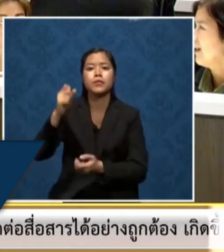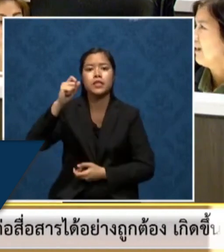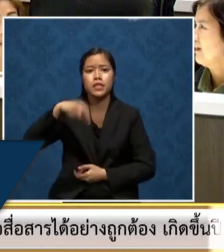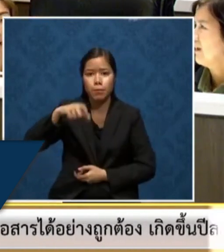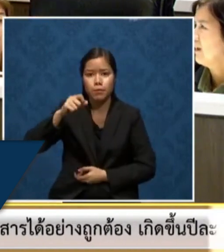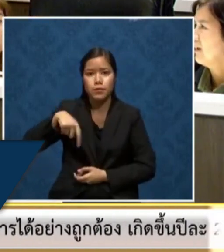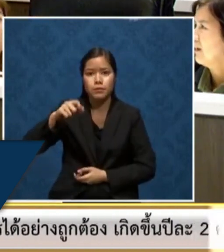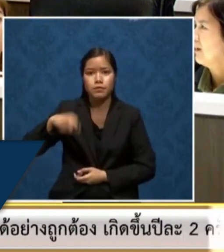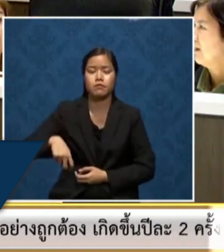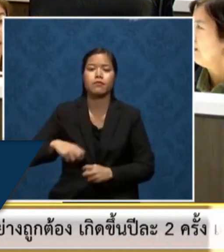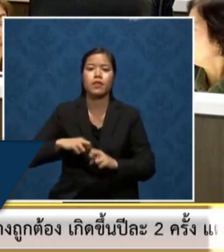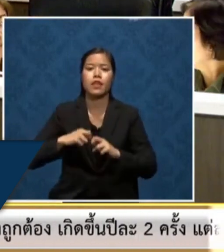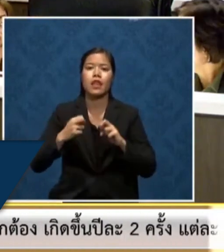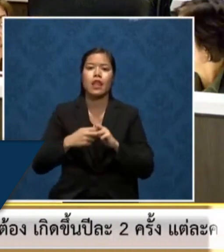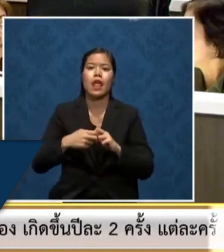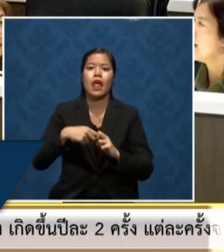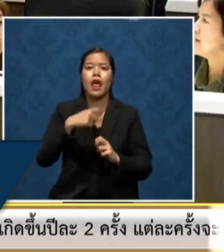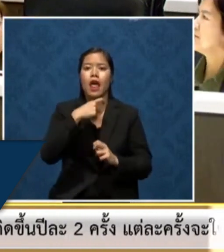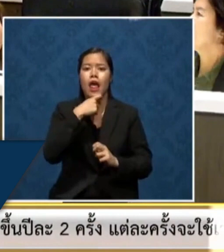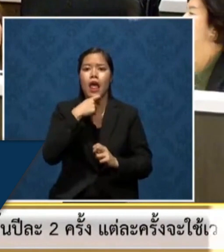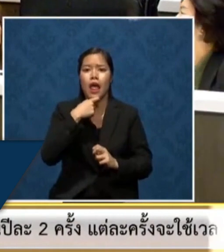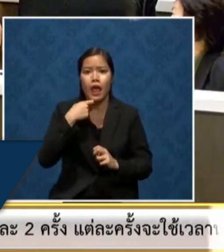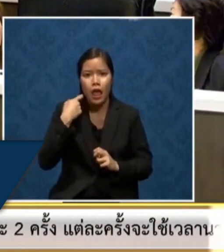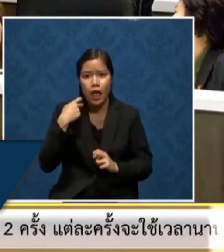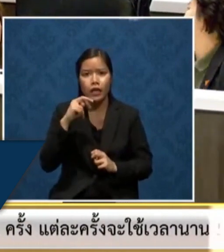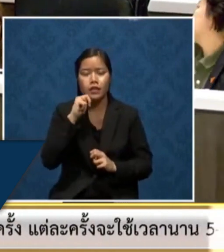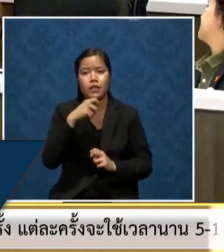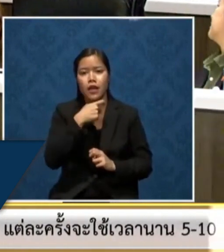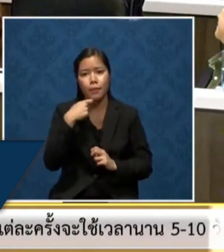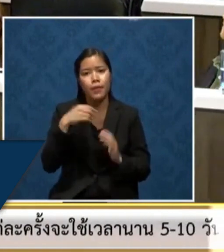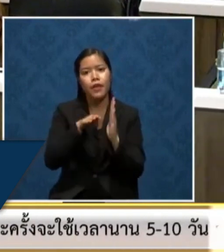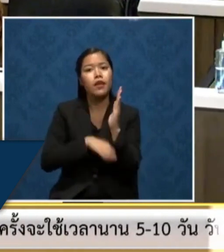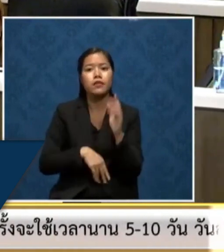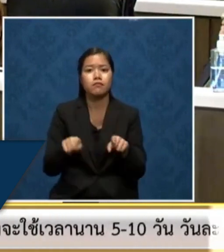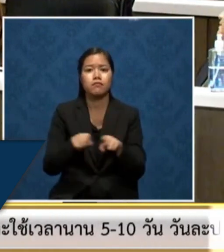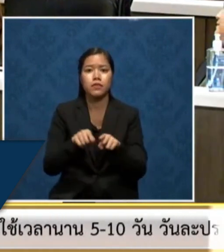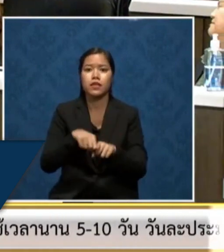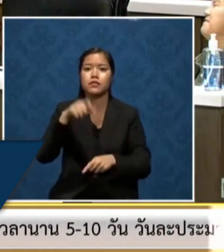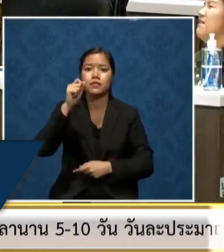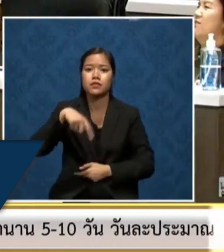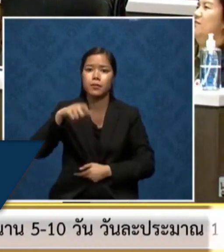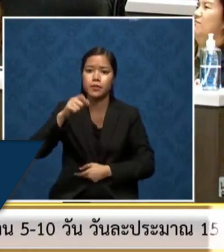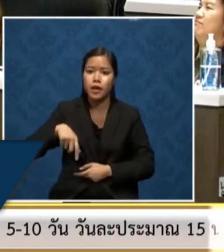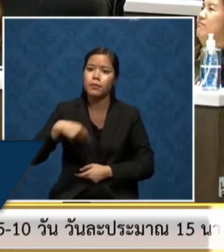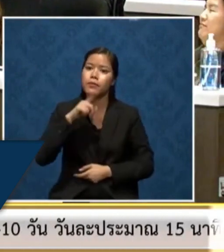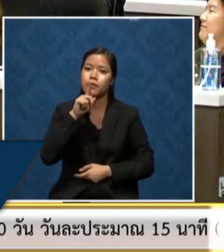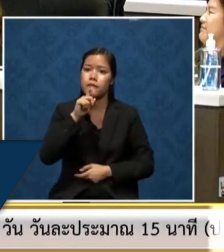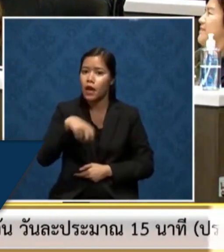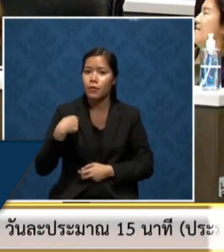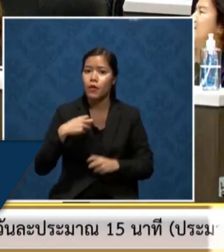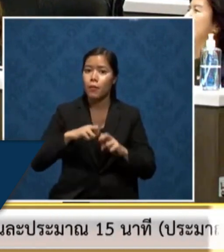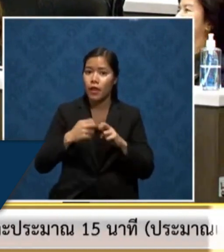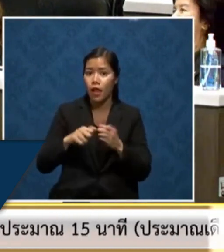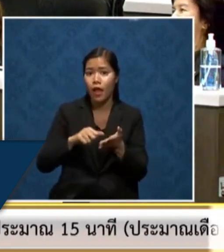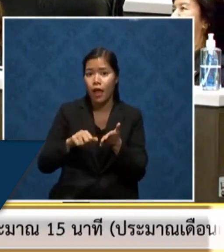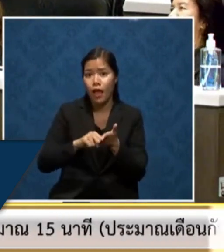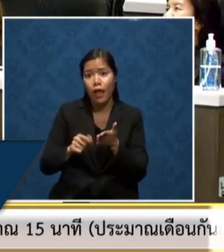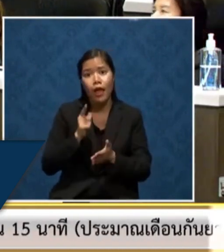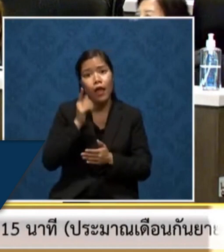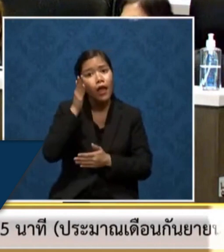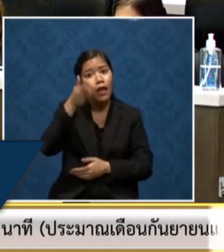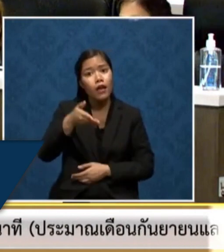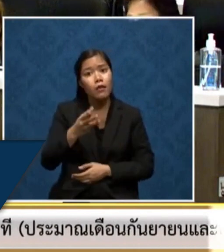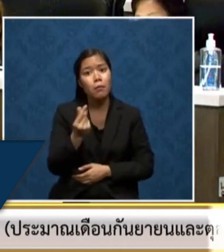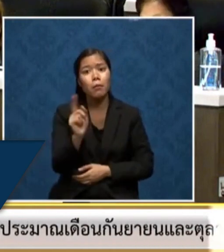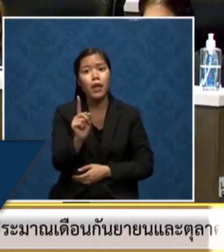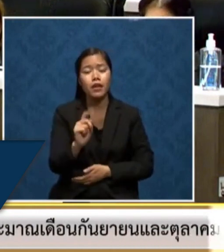เช่นกัน ภัยแงก็เกิดขึนแล้ว เกิดขนอีกอยู่แบบนั้นเราจะปลอยใหเป็แบนี้ไปถึงเมไ่ เราจะแก้ปัญหาได้เมอไ่มน